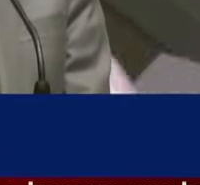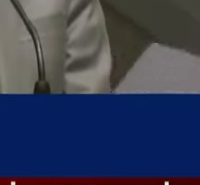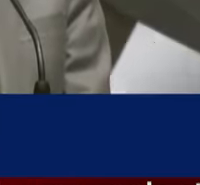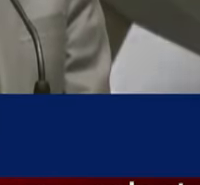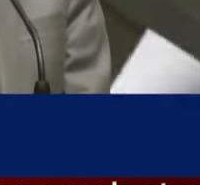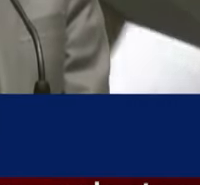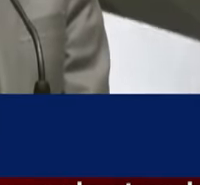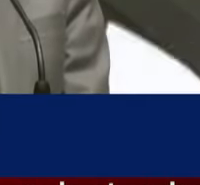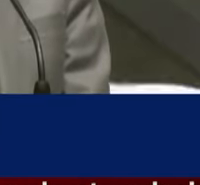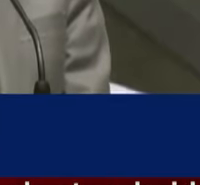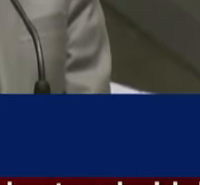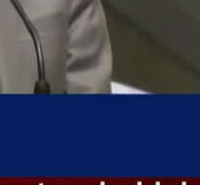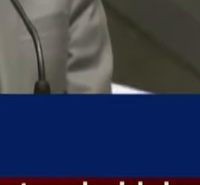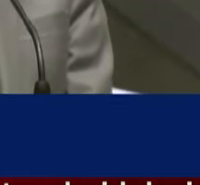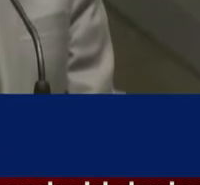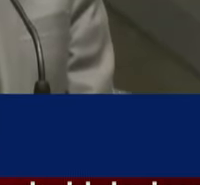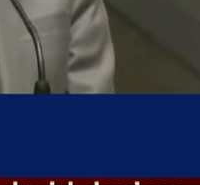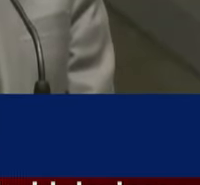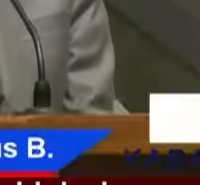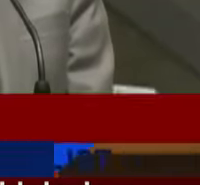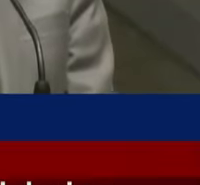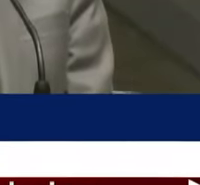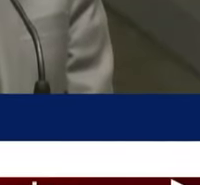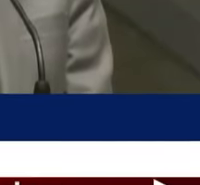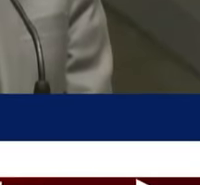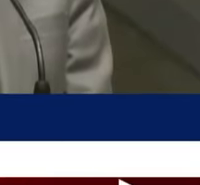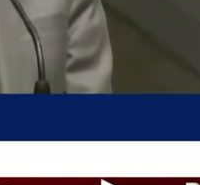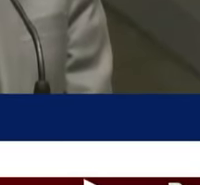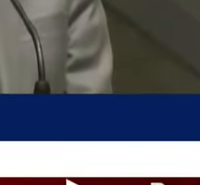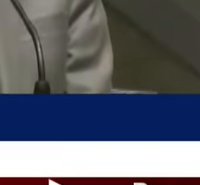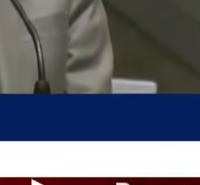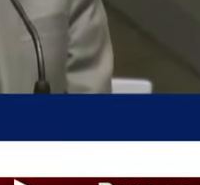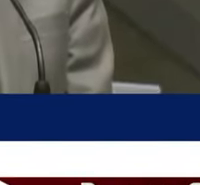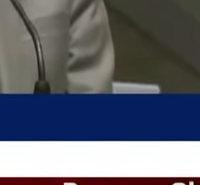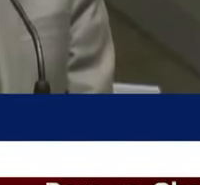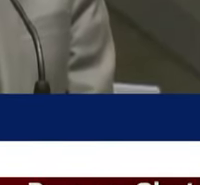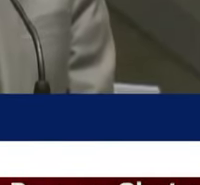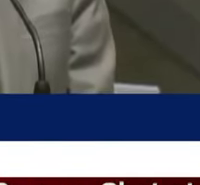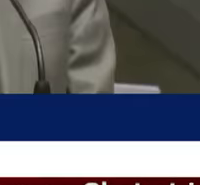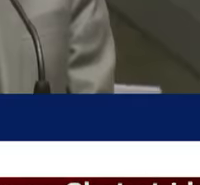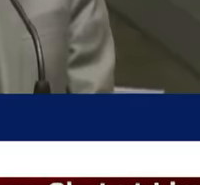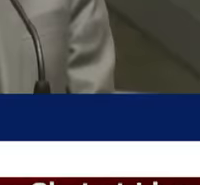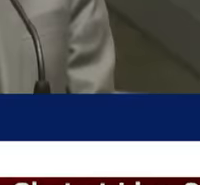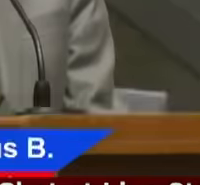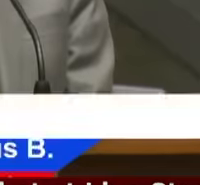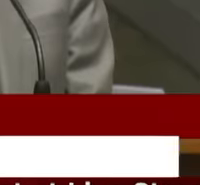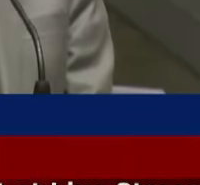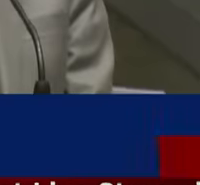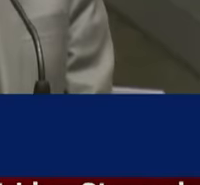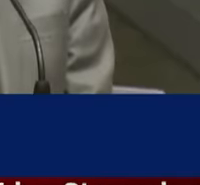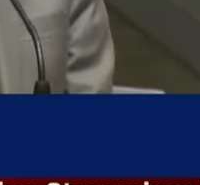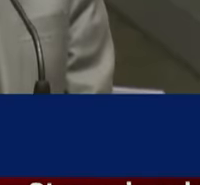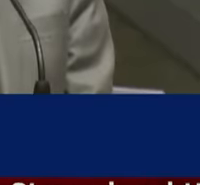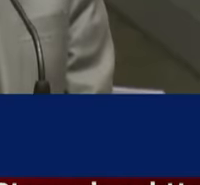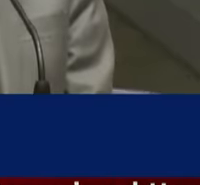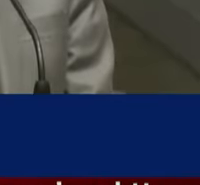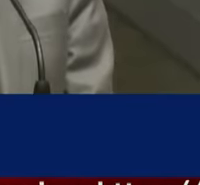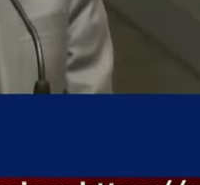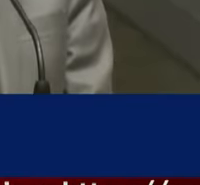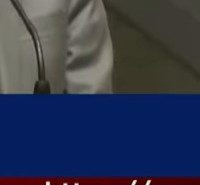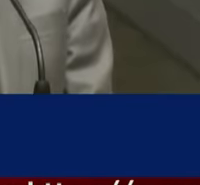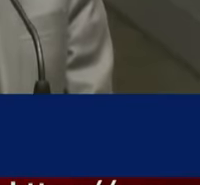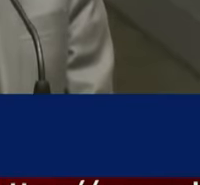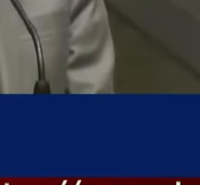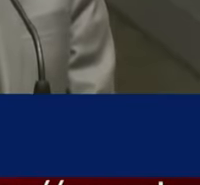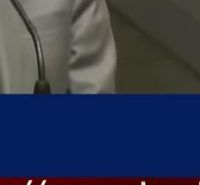Ang nakita ko dito, Mr. Speaker, well, the sponsor can comment, baka sa pagkakataon na